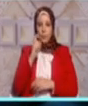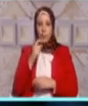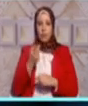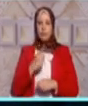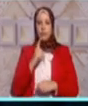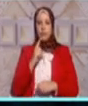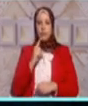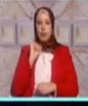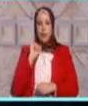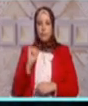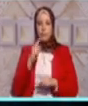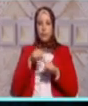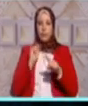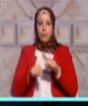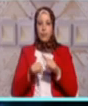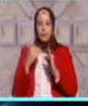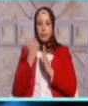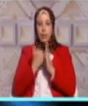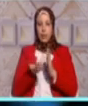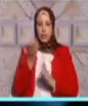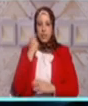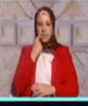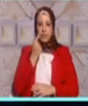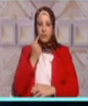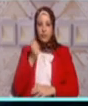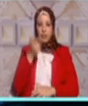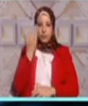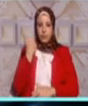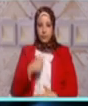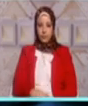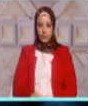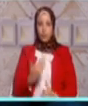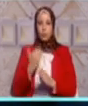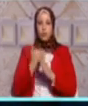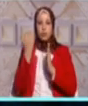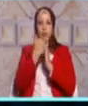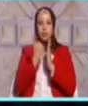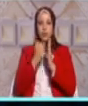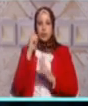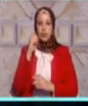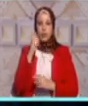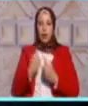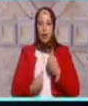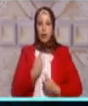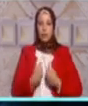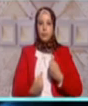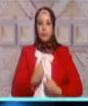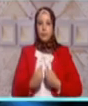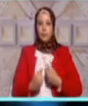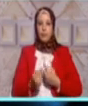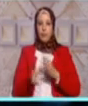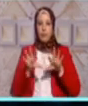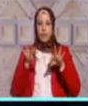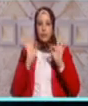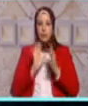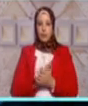عن استهلاك السنة اللي فاتت، ده نتيجة ترشيد استخدام الري الحديث، الأنظمة الذكية في